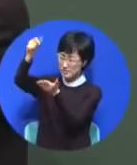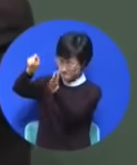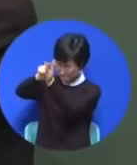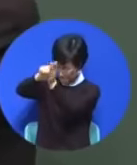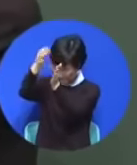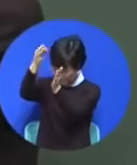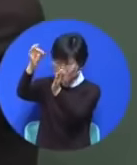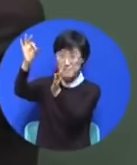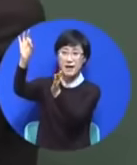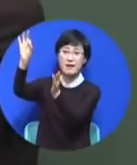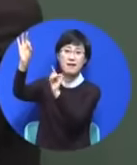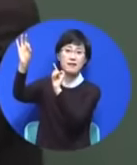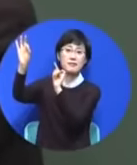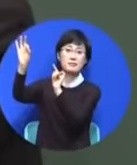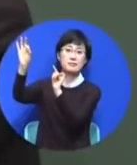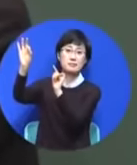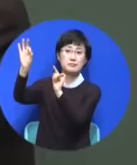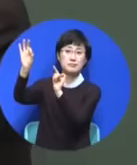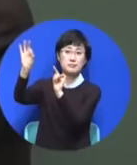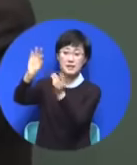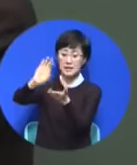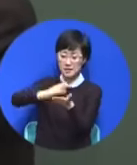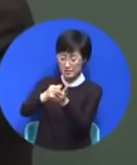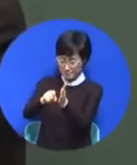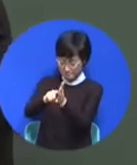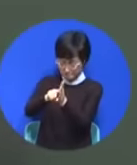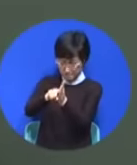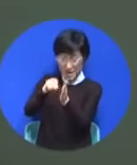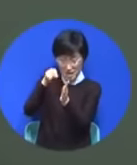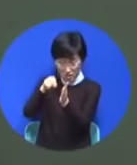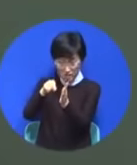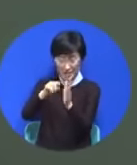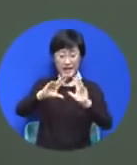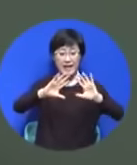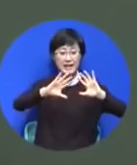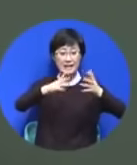그리스도를 믿는이 신앙을 국교로